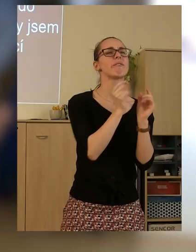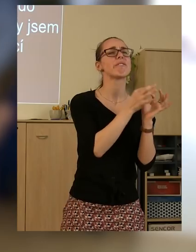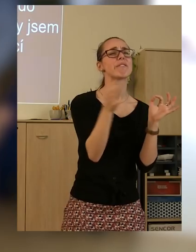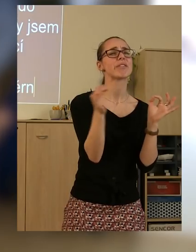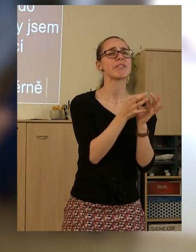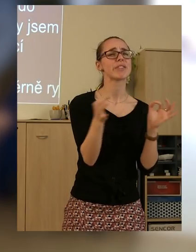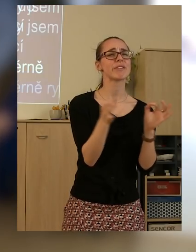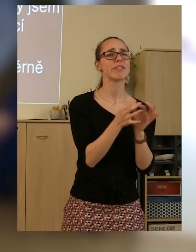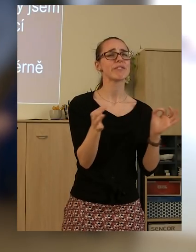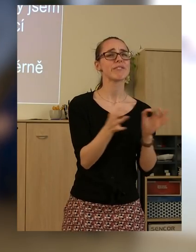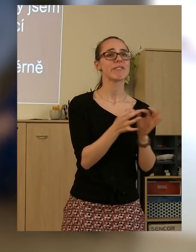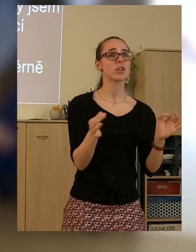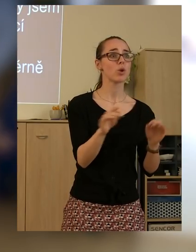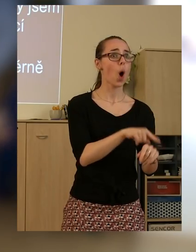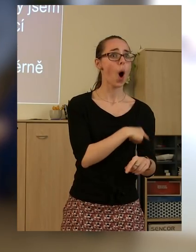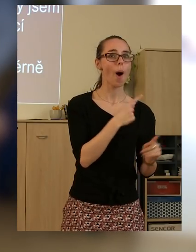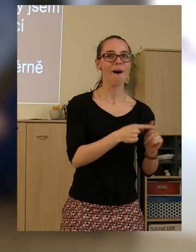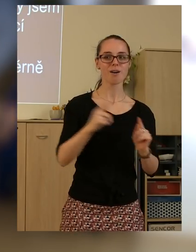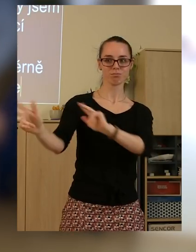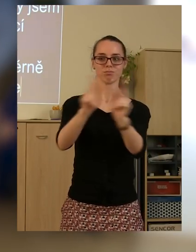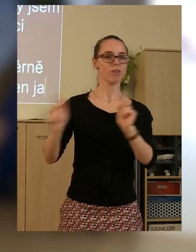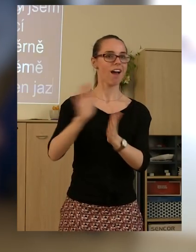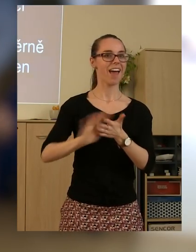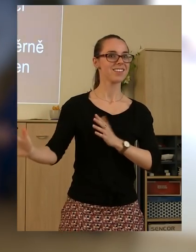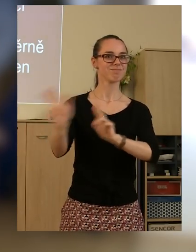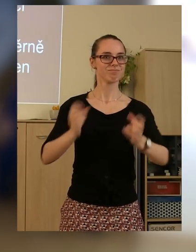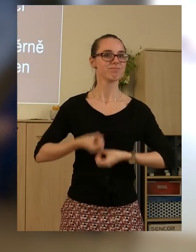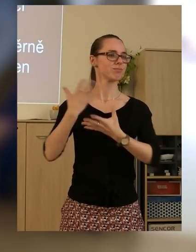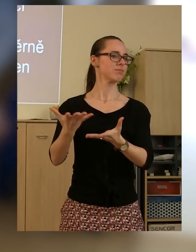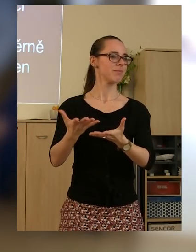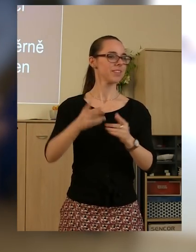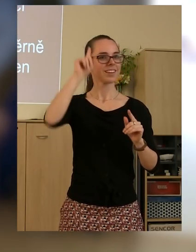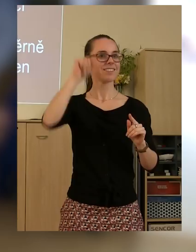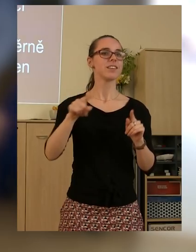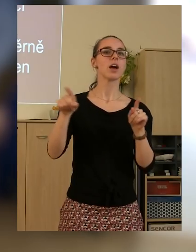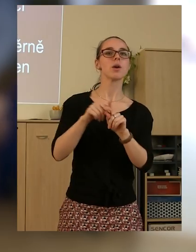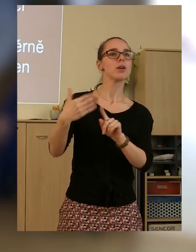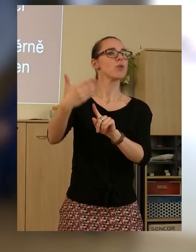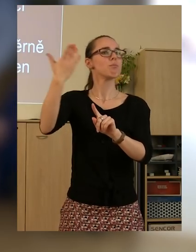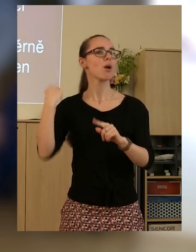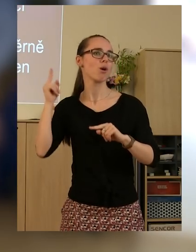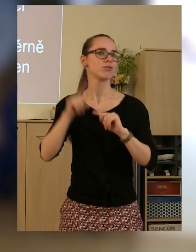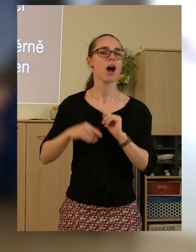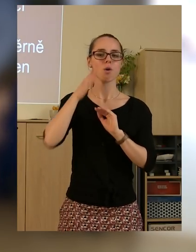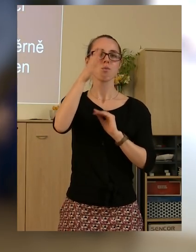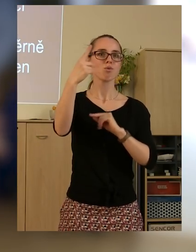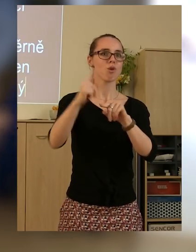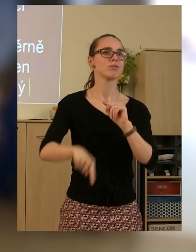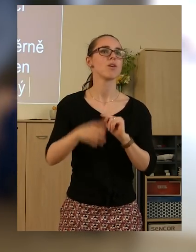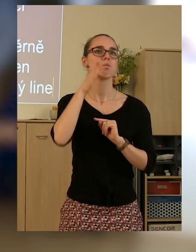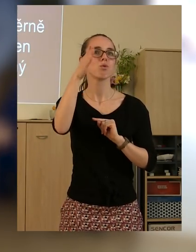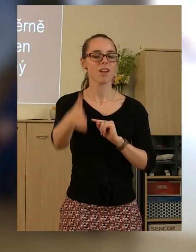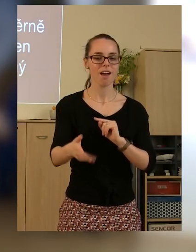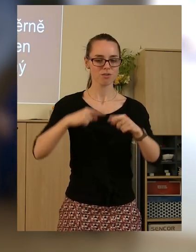není spoutaný linearitou. Přítomný, minulý a budoucí čas můžou probíhat zároveň. Aspoň tak jsem to pochopil, možná se